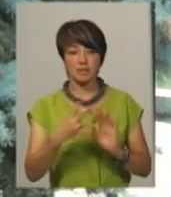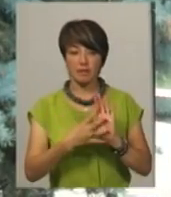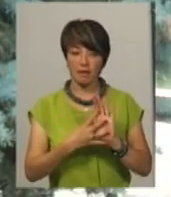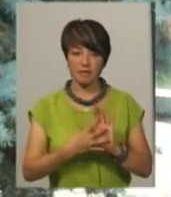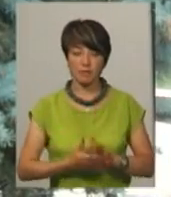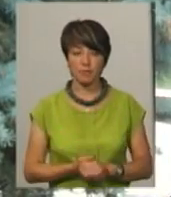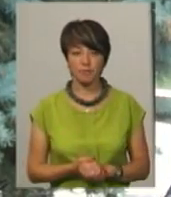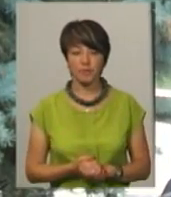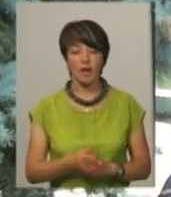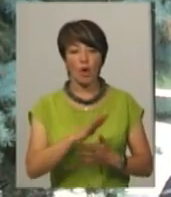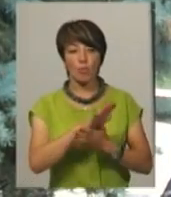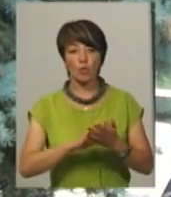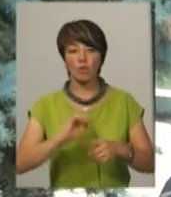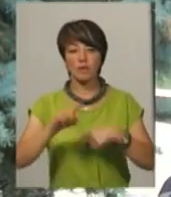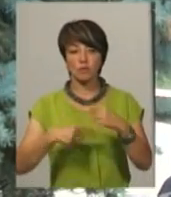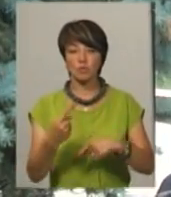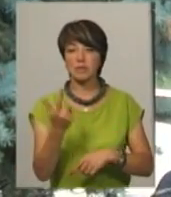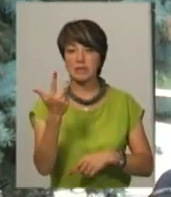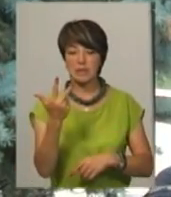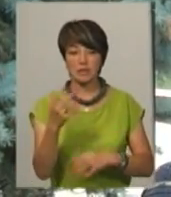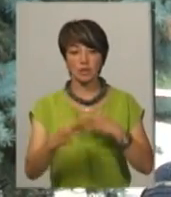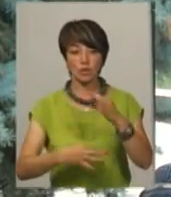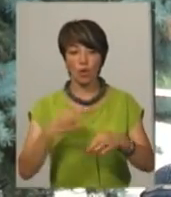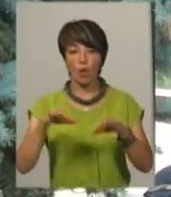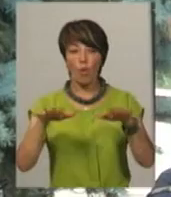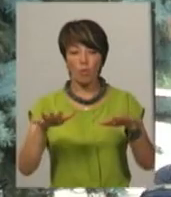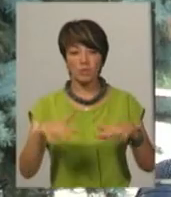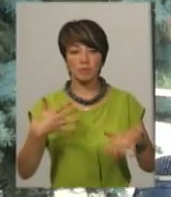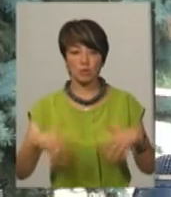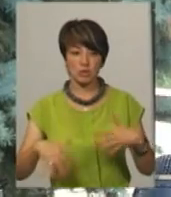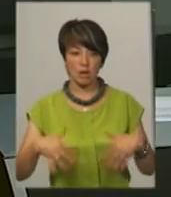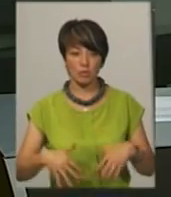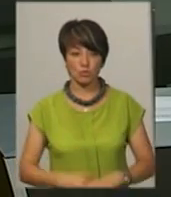24-29 градусів. Продовж наступних 3 діб опади та явища послабнуть.